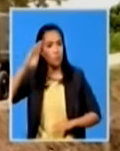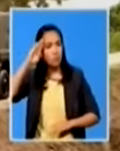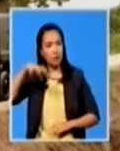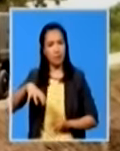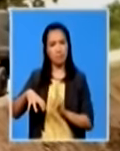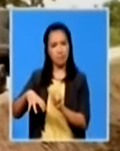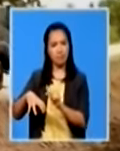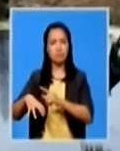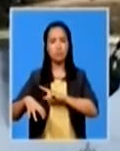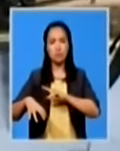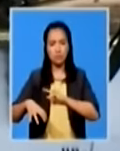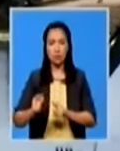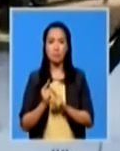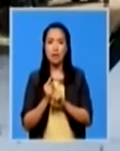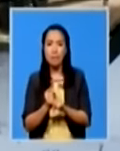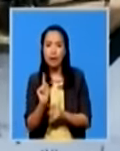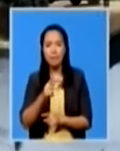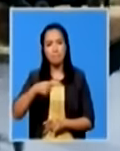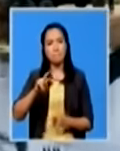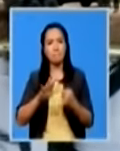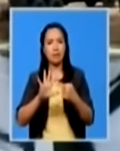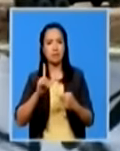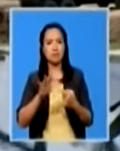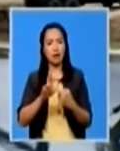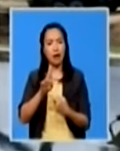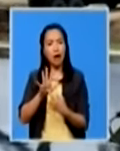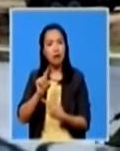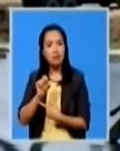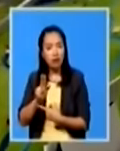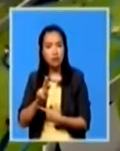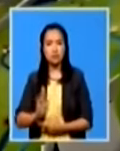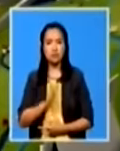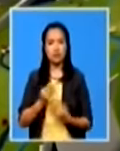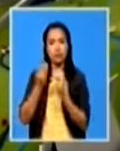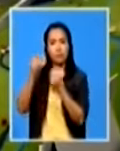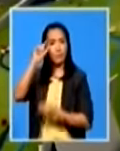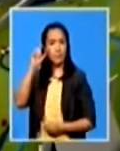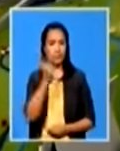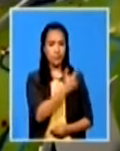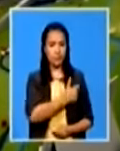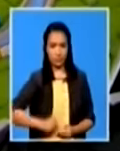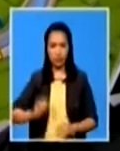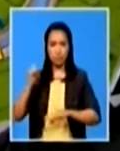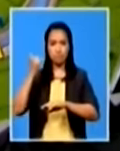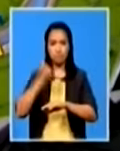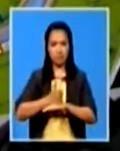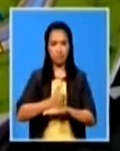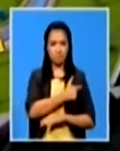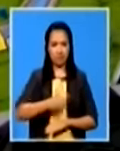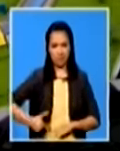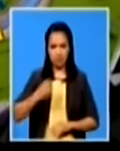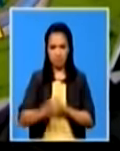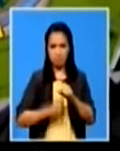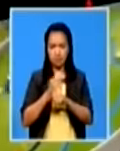ำเนินการตามแนวทางประชารัฐเพื่อเฉลิมพระเกียรติในโอกาสที่พระบาทสมเด็จพระเจ้าอยู่หัวทรงครองสิริราชสมบัติครบ70